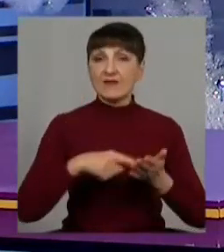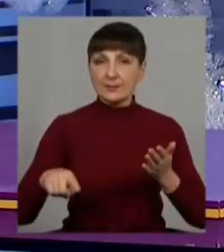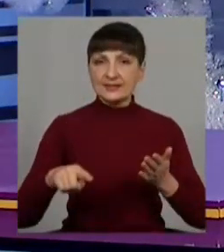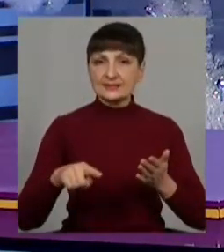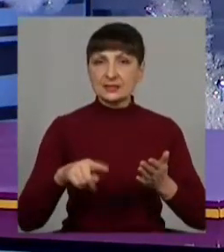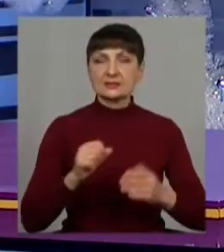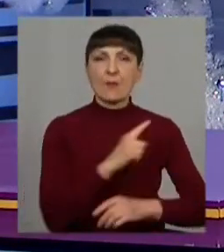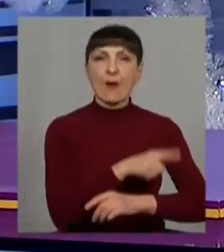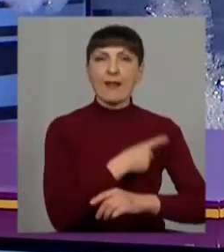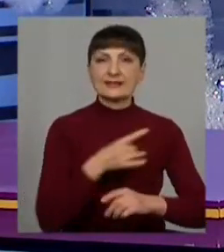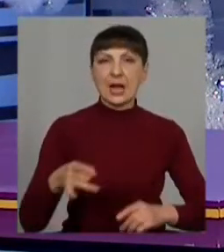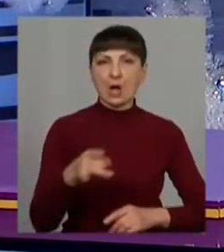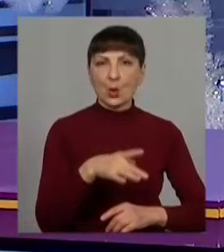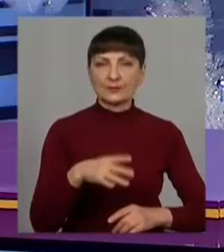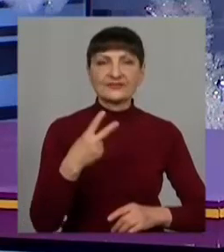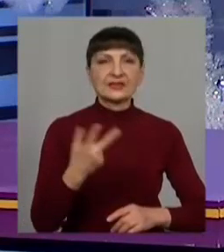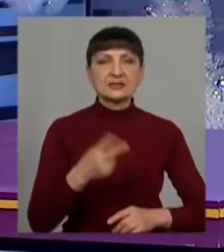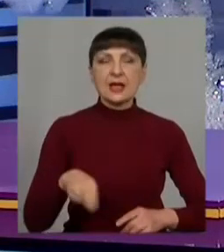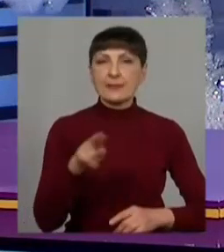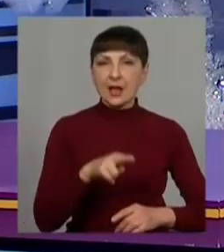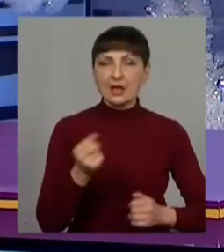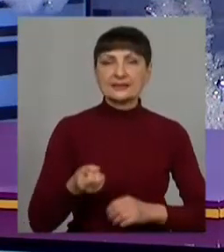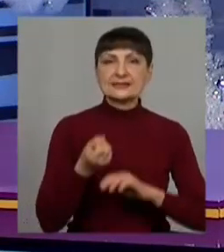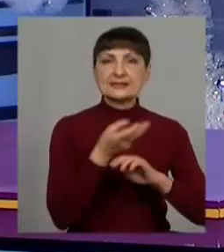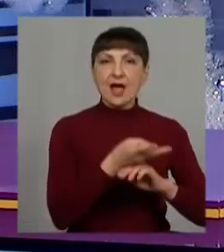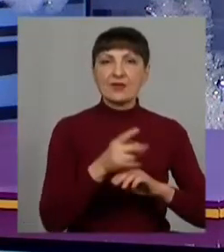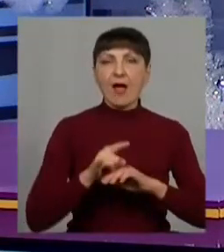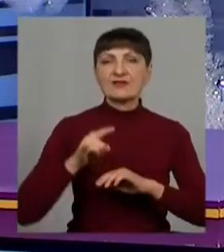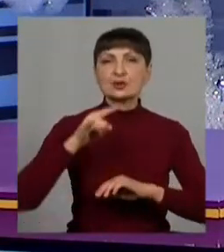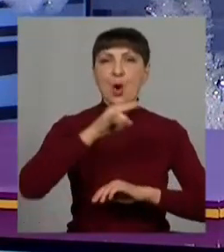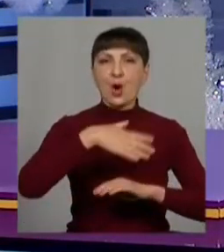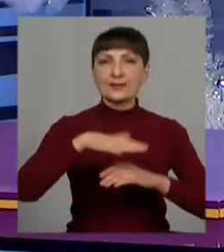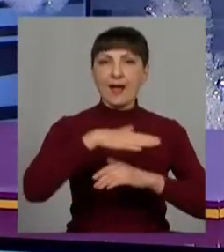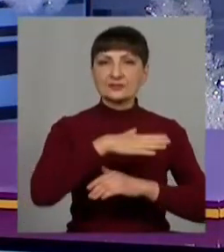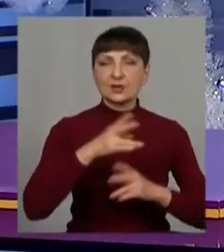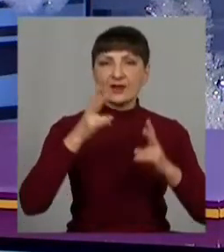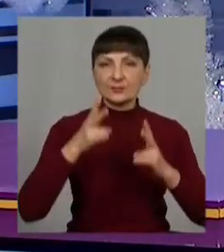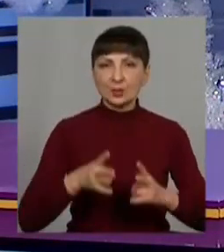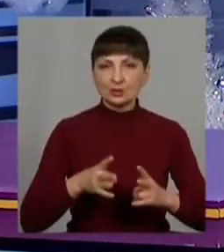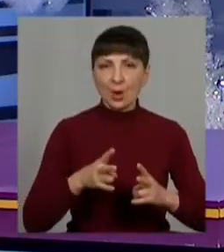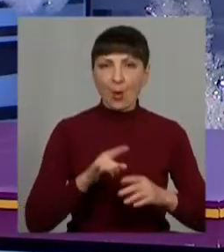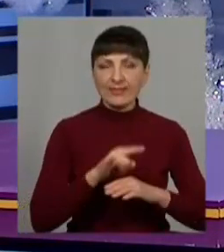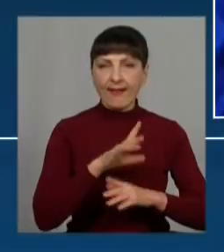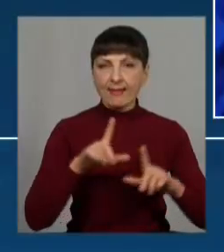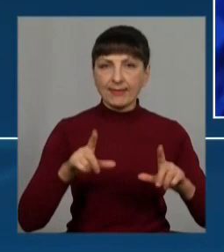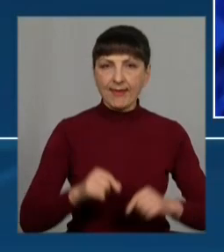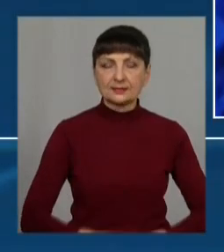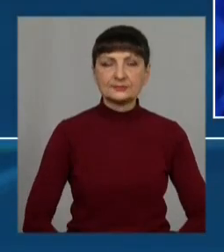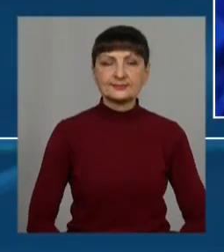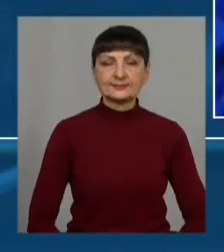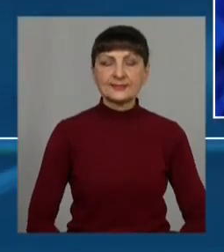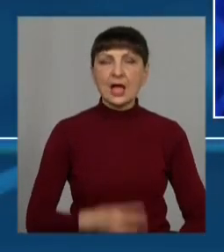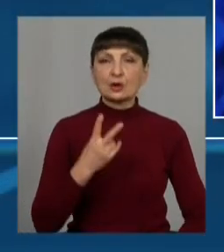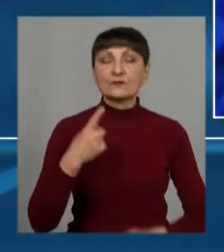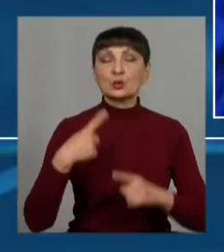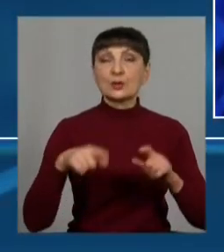узкой районной больницы 23 декабря их доставили на авиационном транспорте в травматологическое отделение двое других